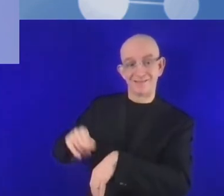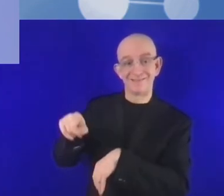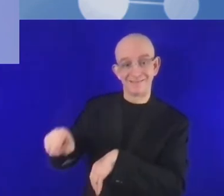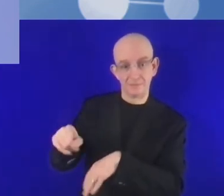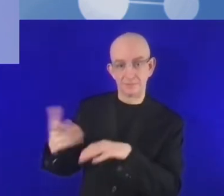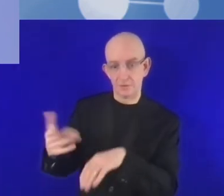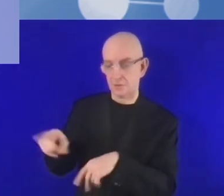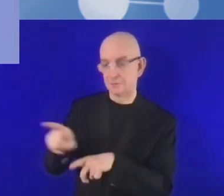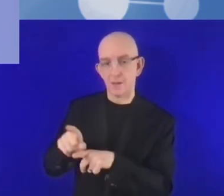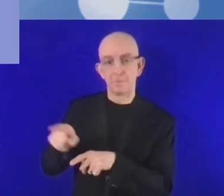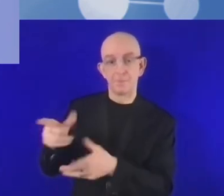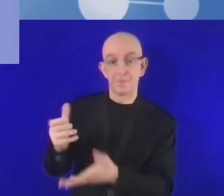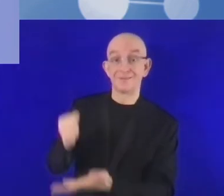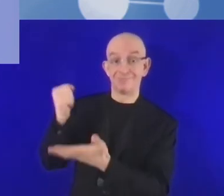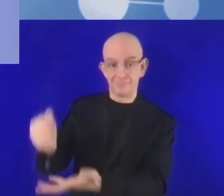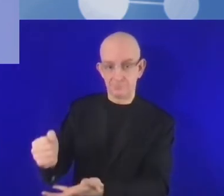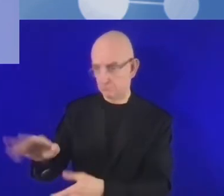一个重要的事情是我们提供自己的融资的同时，我们把它们就是连接跟其他的市场的融资工具在一起，比如说跟一些资金市场的工具或者欧盟的补贴等等，这样子我们才能够保证每个融资方式它适合具体的项目。